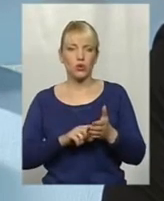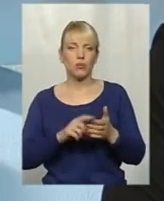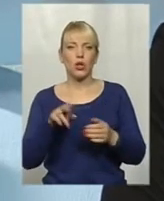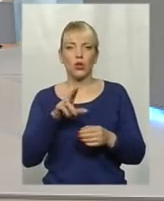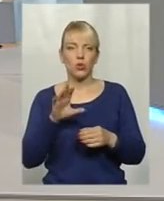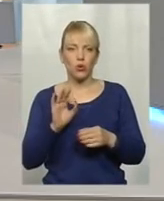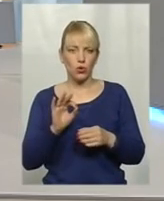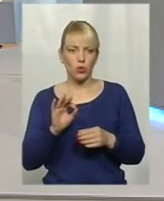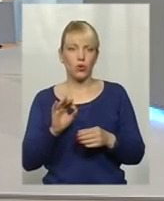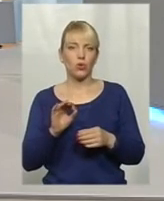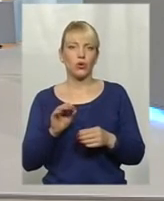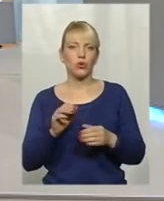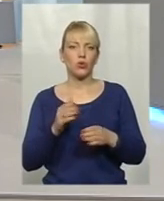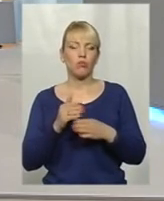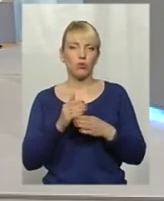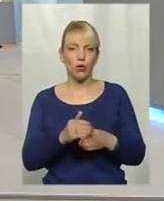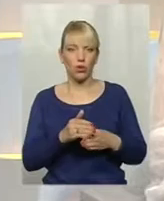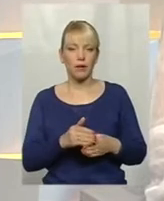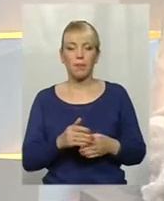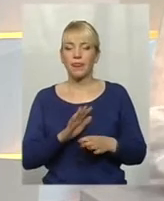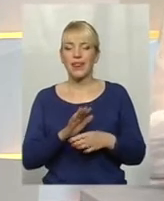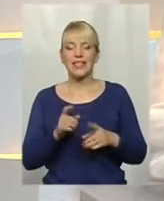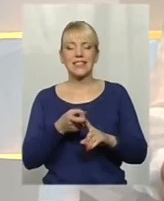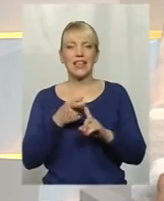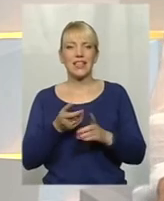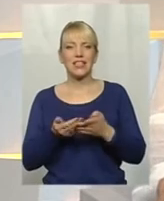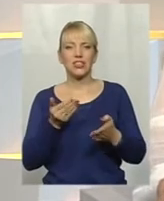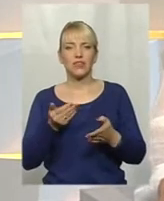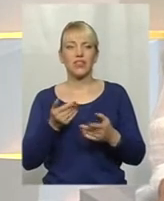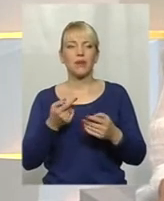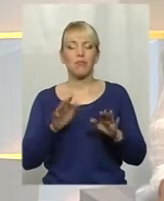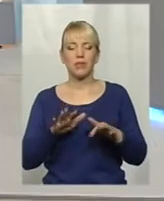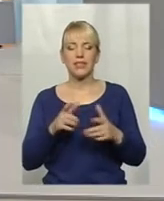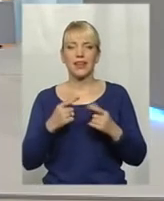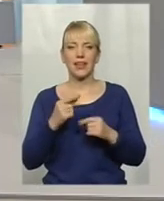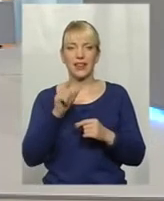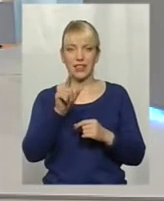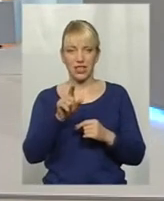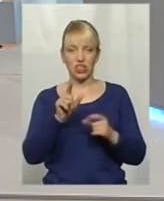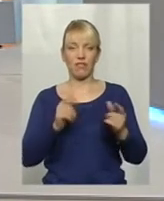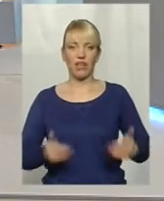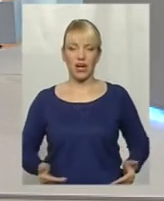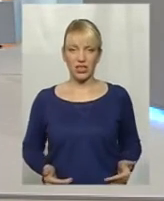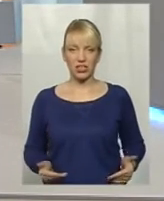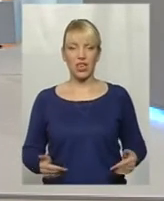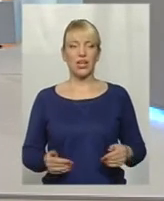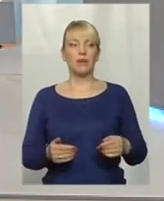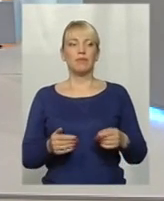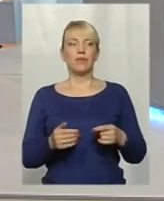Тобто незалежно, де ти живеш, так, до звичайно. Якого центру ти скажімо, прикріплений, так? Тобто є якісь все одно